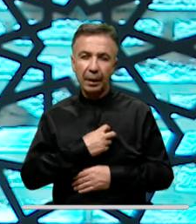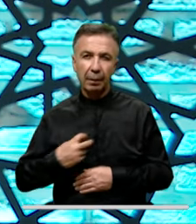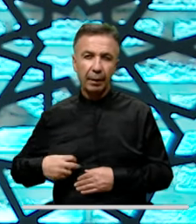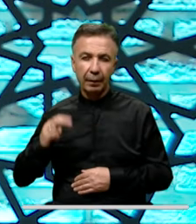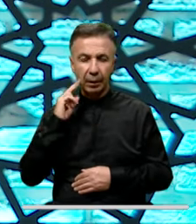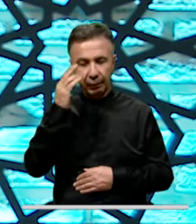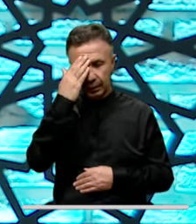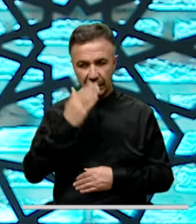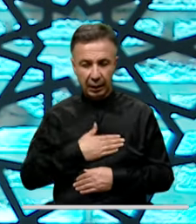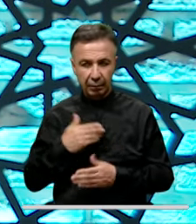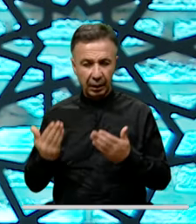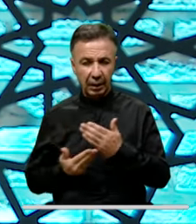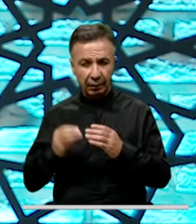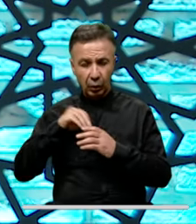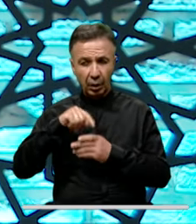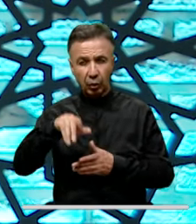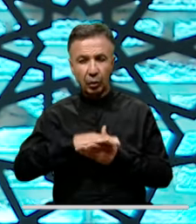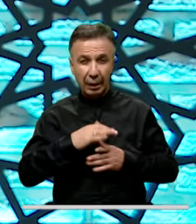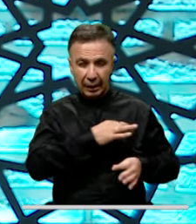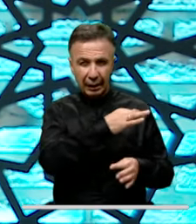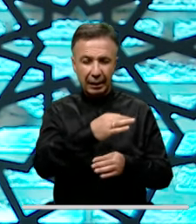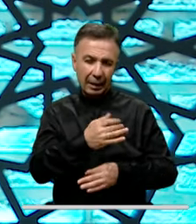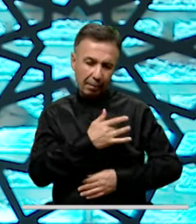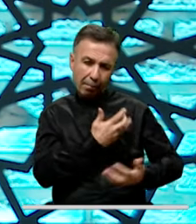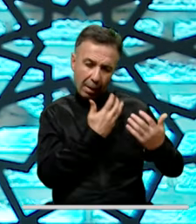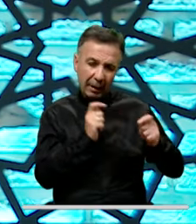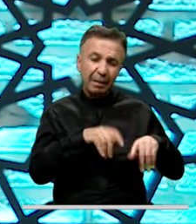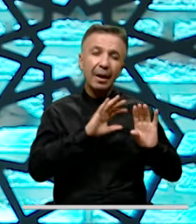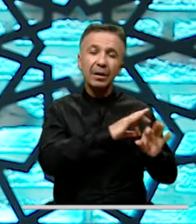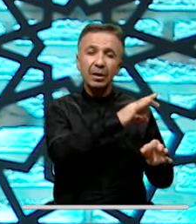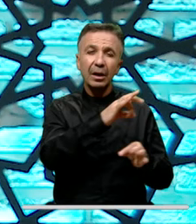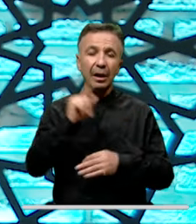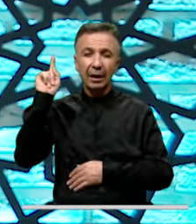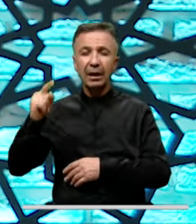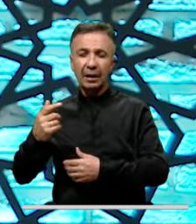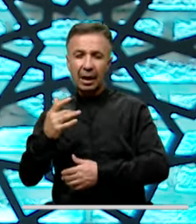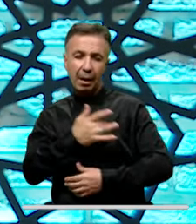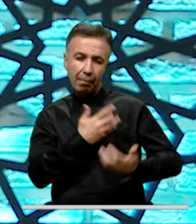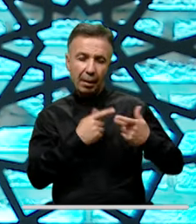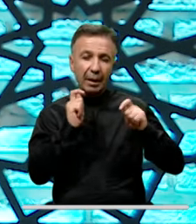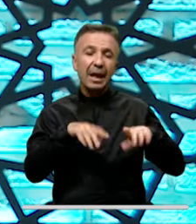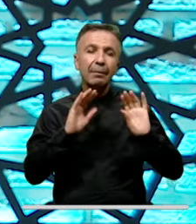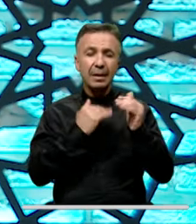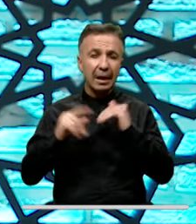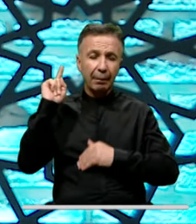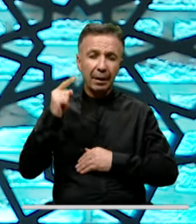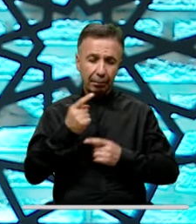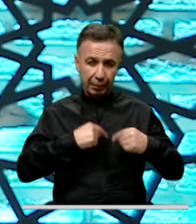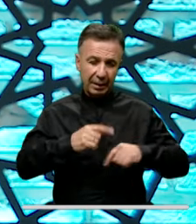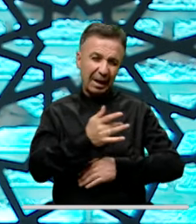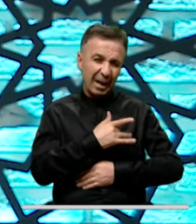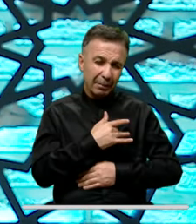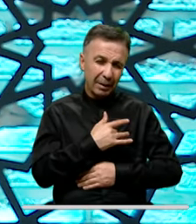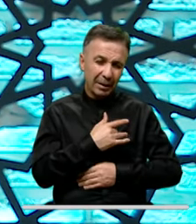Efendimiz Aleyhisselatü Vesselam buyurdular ki, insanlara merhamet etmeyene Allah da merhamet etmez. Cenab-ı Allah'ın bize acımasını,